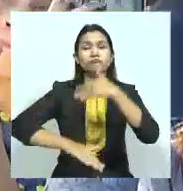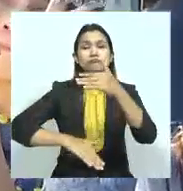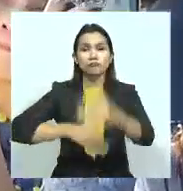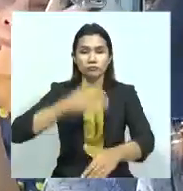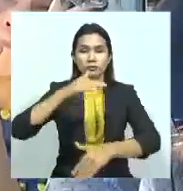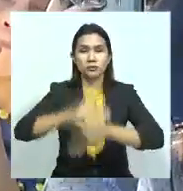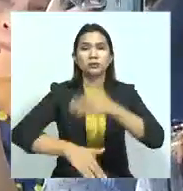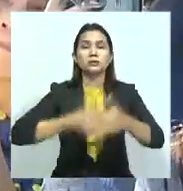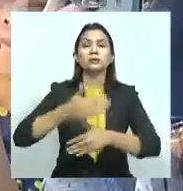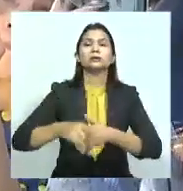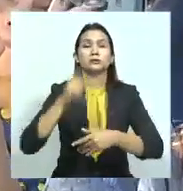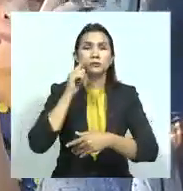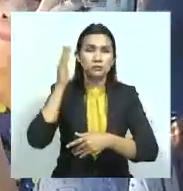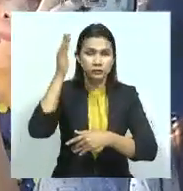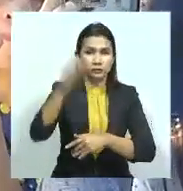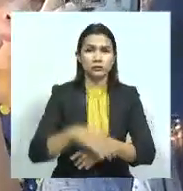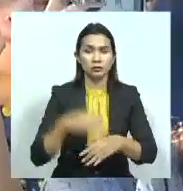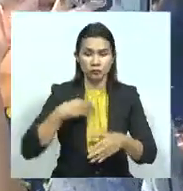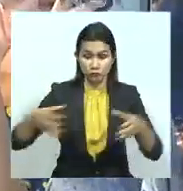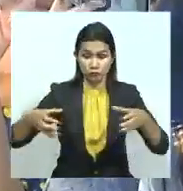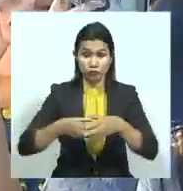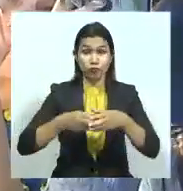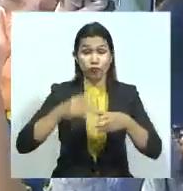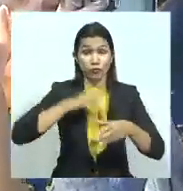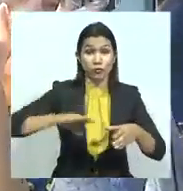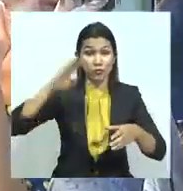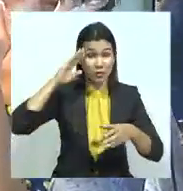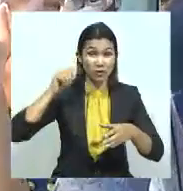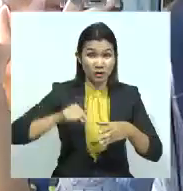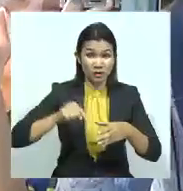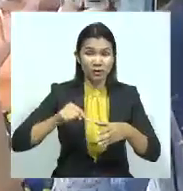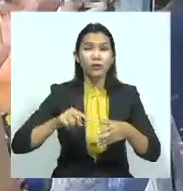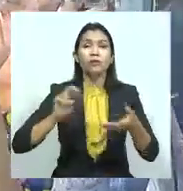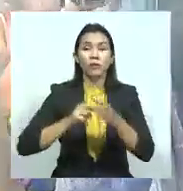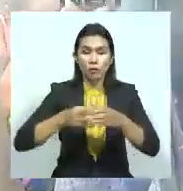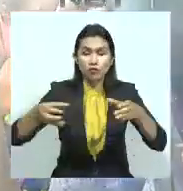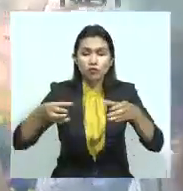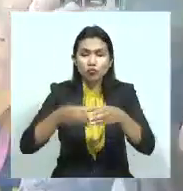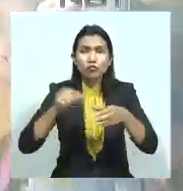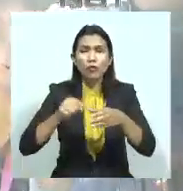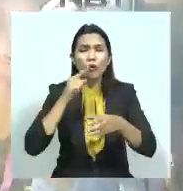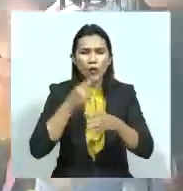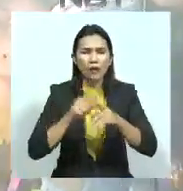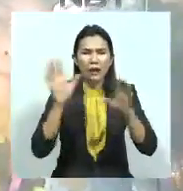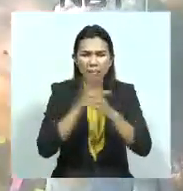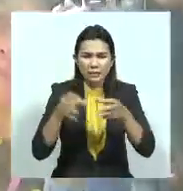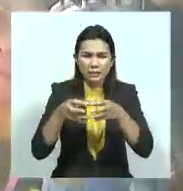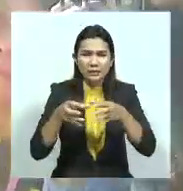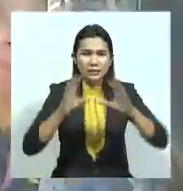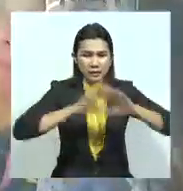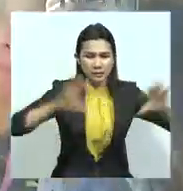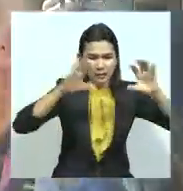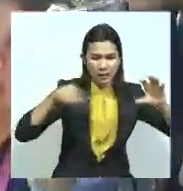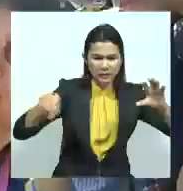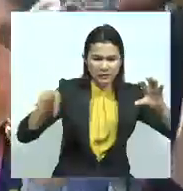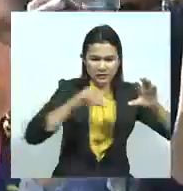วยกันเดินหน้าก้าวกันไปกองทัพเป็นเพียงแต่องค์กรหรือเป็นส่วนหนึ่งของรัฐบาลนะครับ